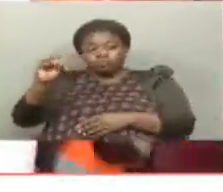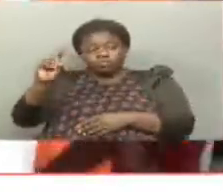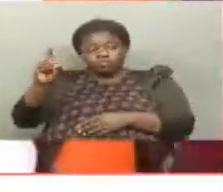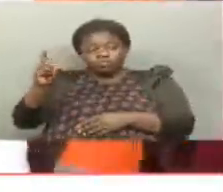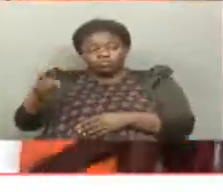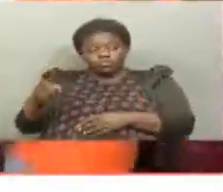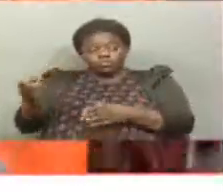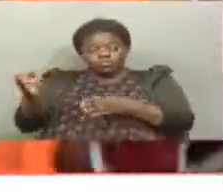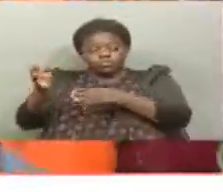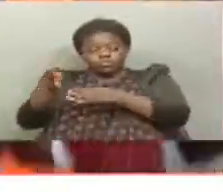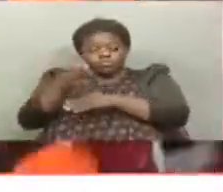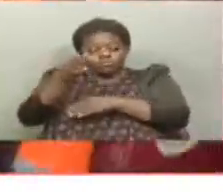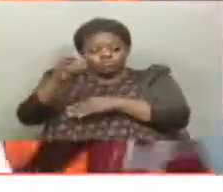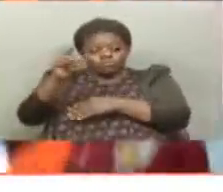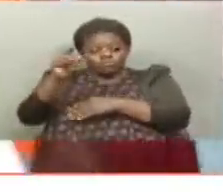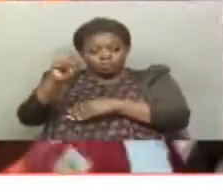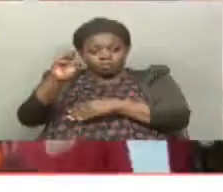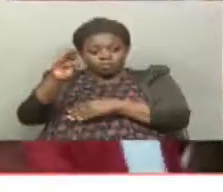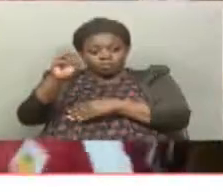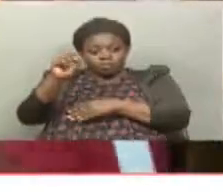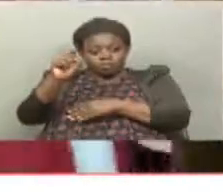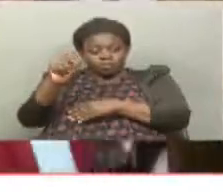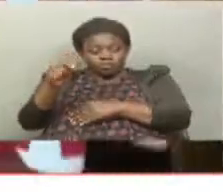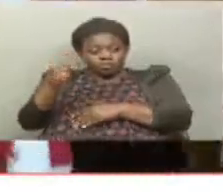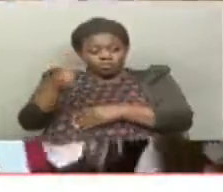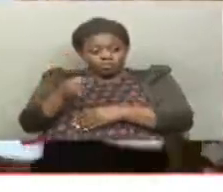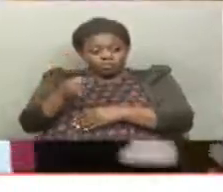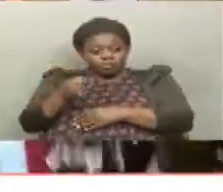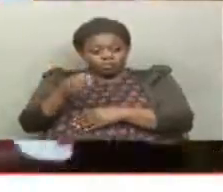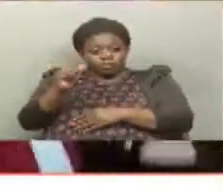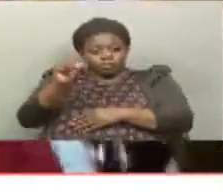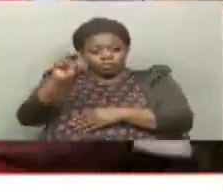wa Fortbet Alex Mohanji.